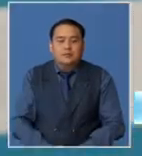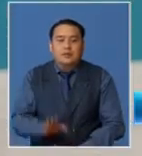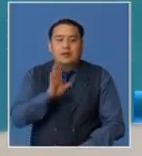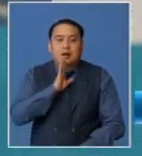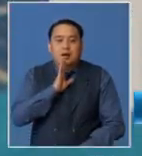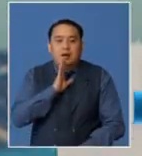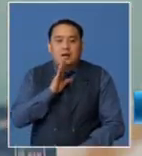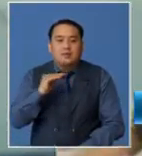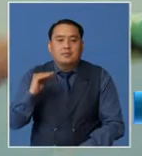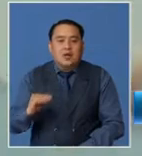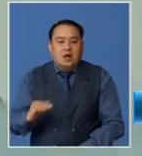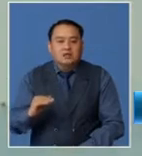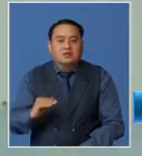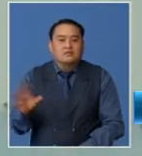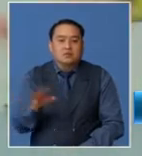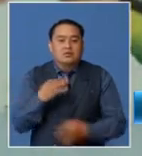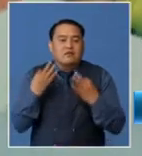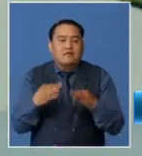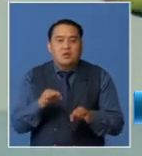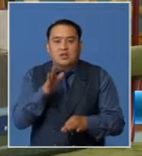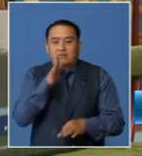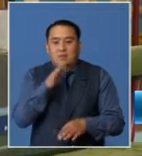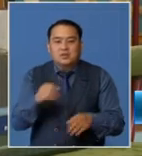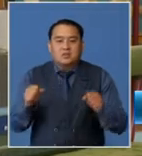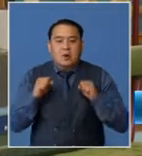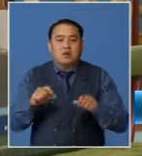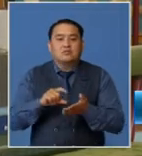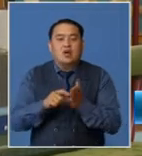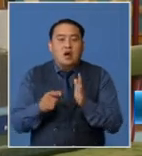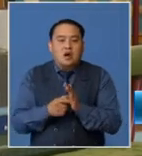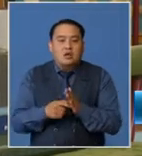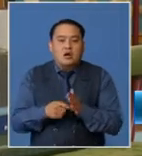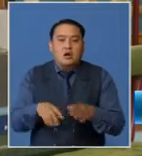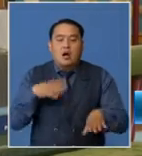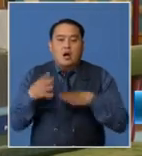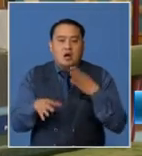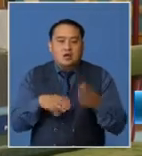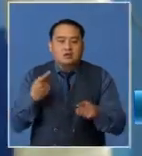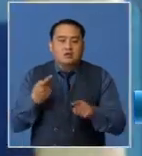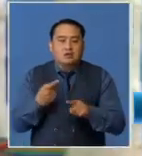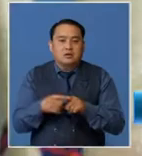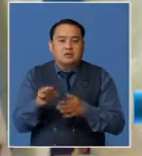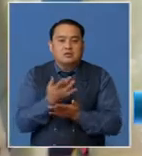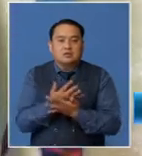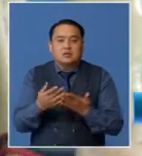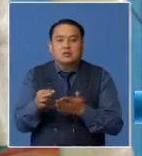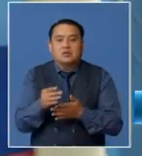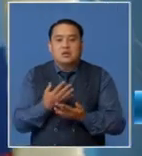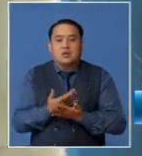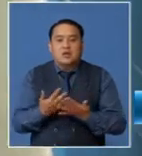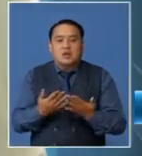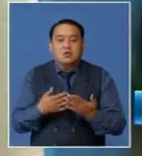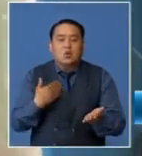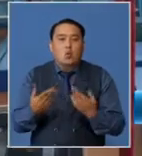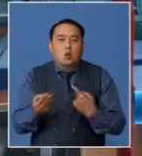Девочки младшей возрастной категории все свое свободное время проводят в спортивном зале. Они часами оттачивают свою технику сразу в нескольких базовых